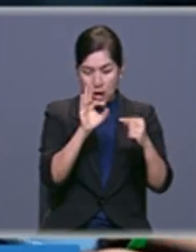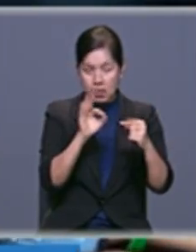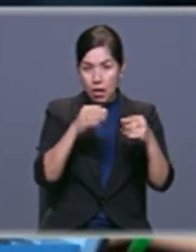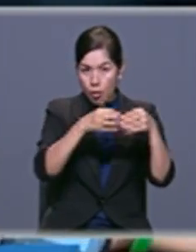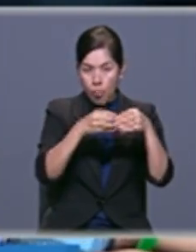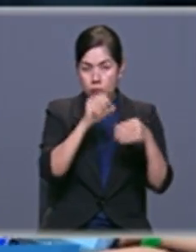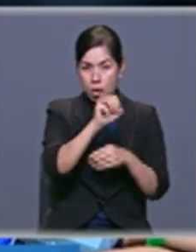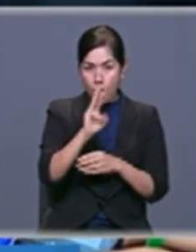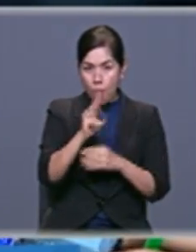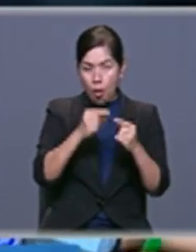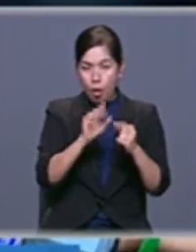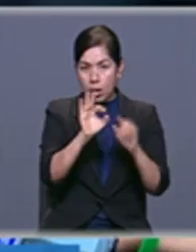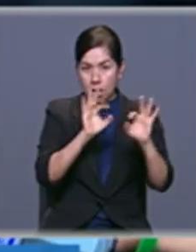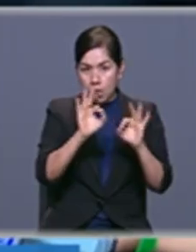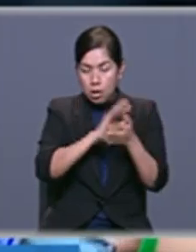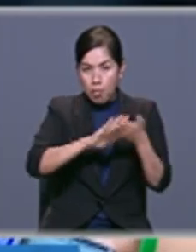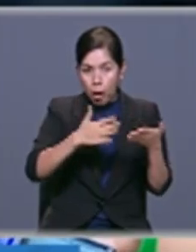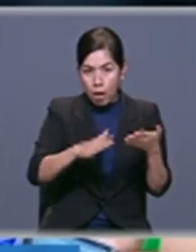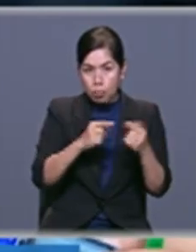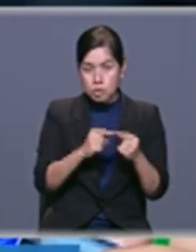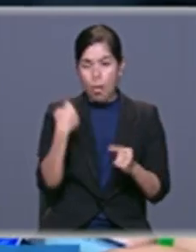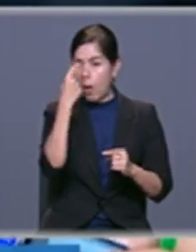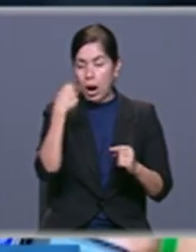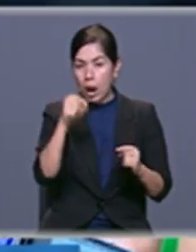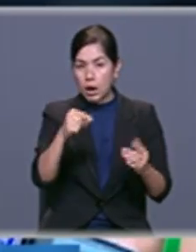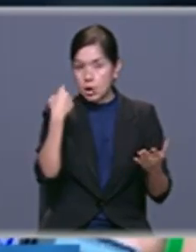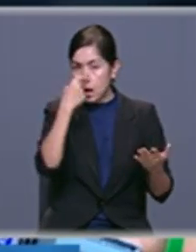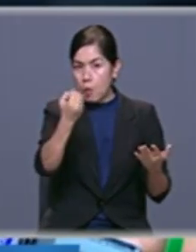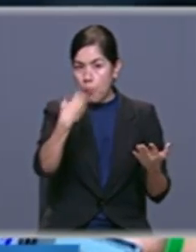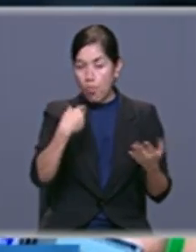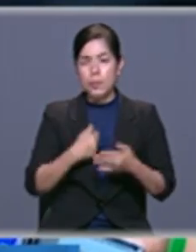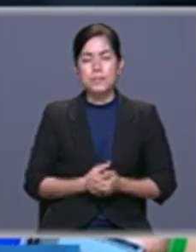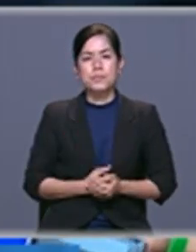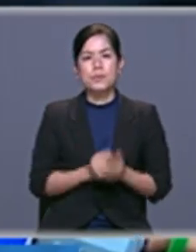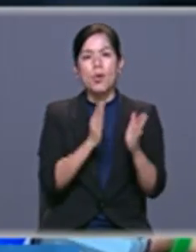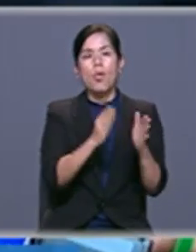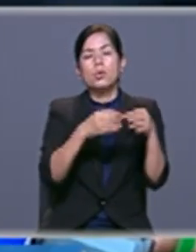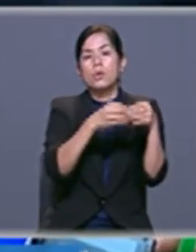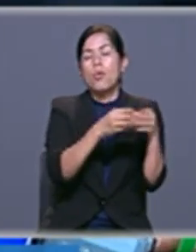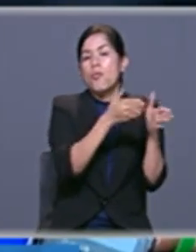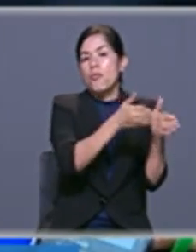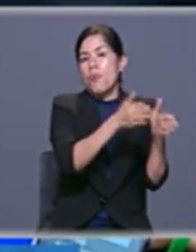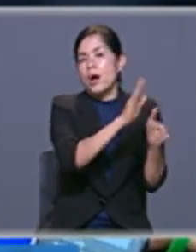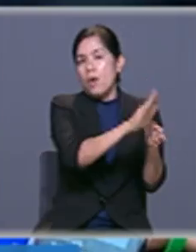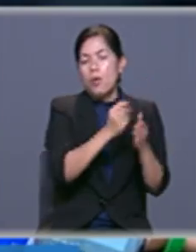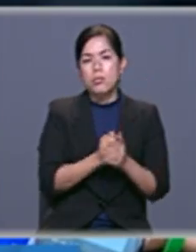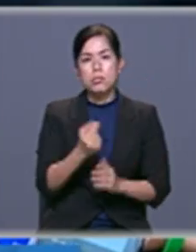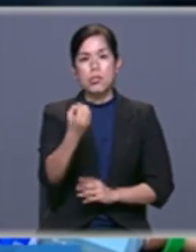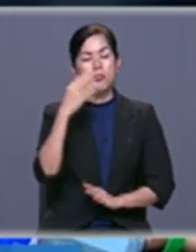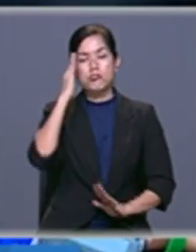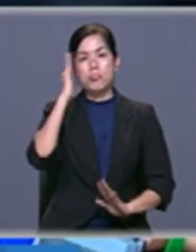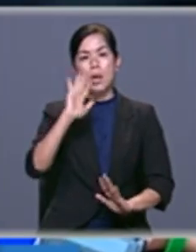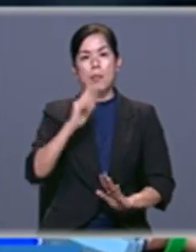ลือกส่วนใหญ่จะเป็นคนของแม่น้ำห้าสาย ไม่รู้ คือร